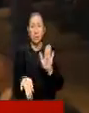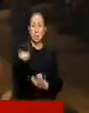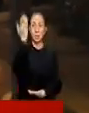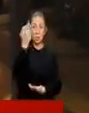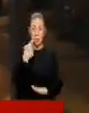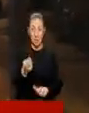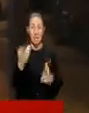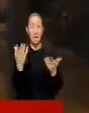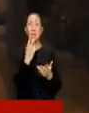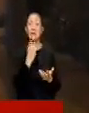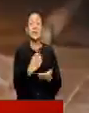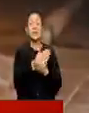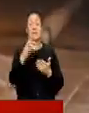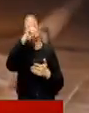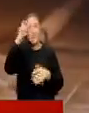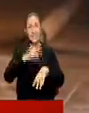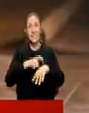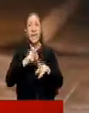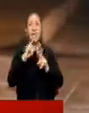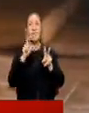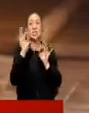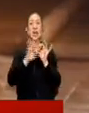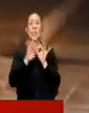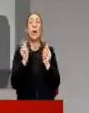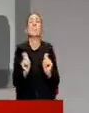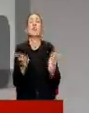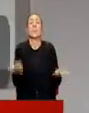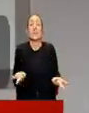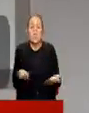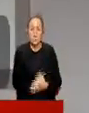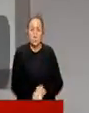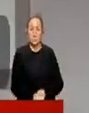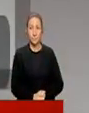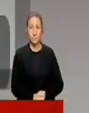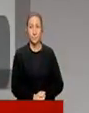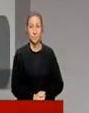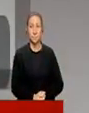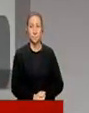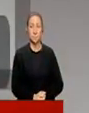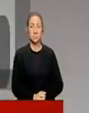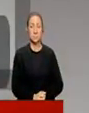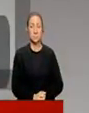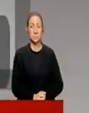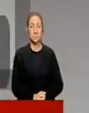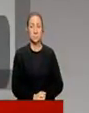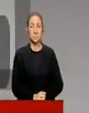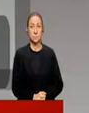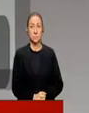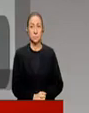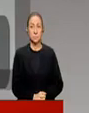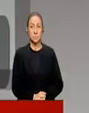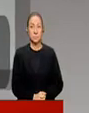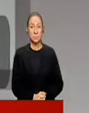hesapladı yani kalıcı Yaz saati uygulaması enerji tasarrufu da sağlamadı tüketimleri incelediğimiz zaman % 6,5 kadar bir enerji